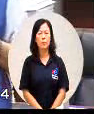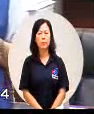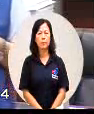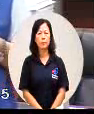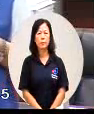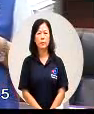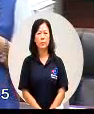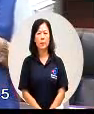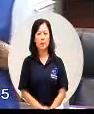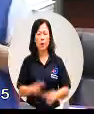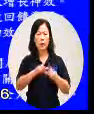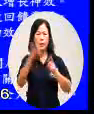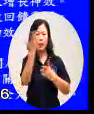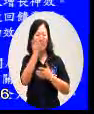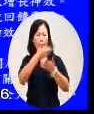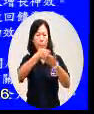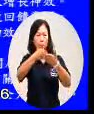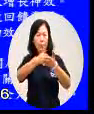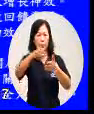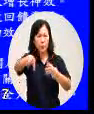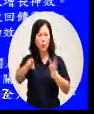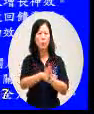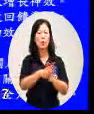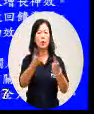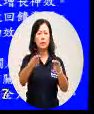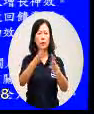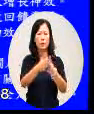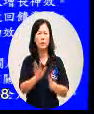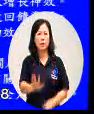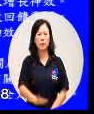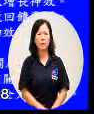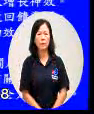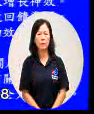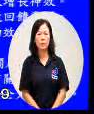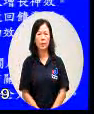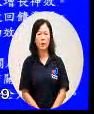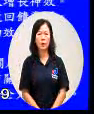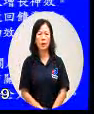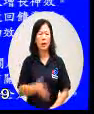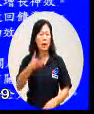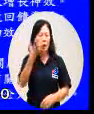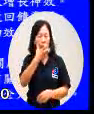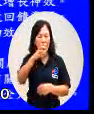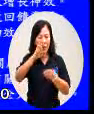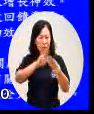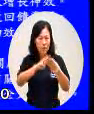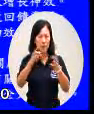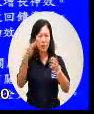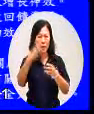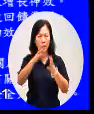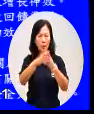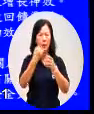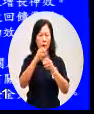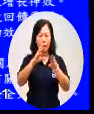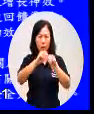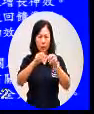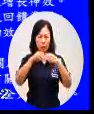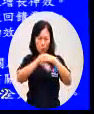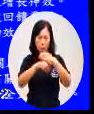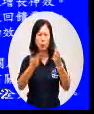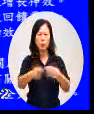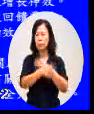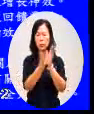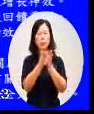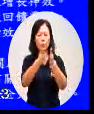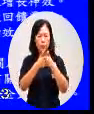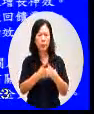大美术馆社区一样，台湾我讲的兼产万中港、土库、金蕉卡、高进的美术馆，全部都需